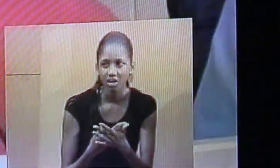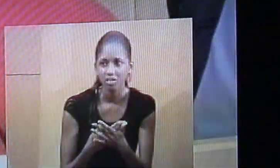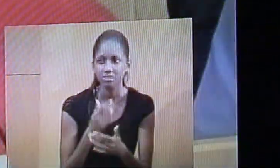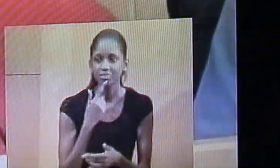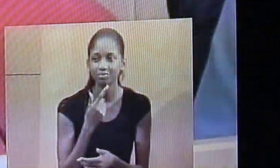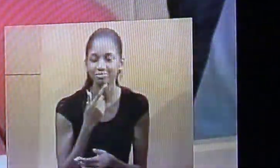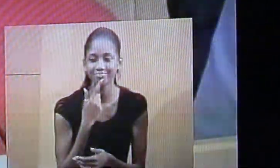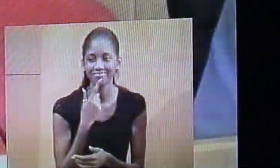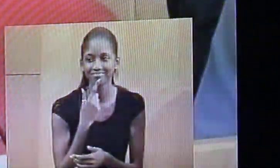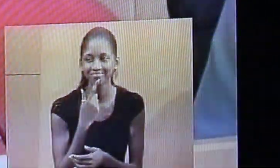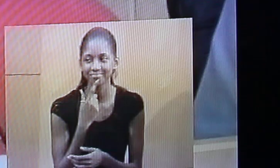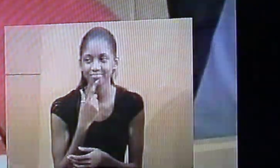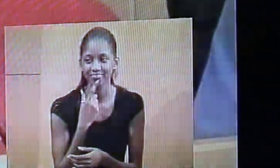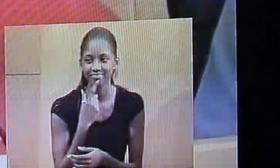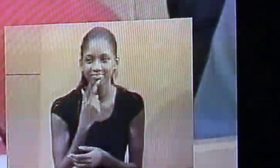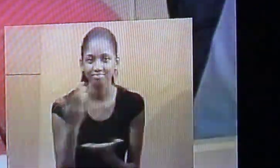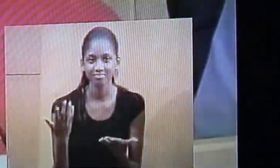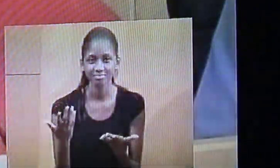dire